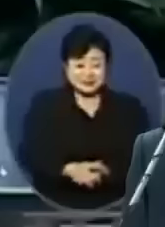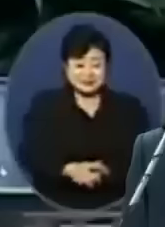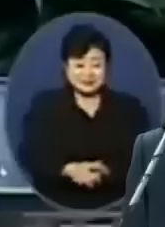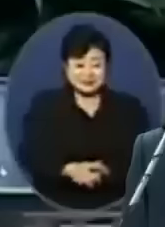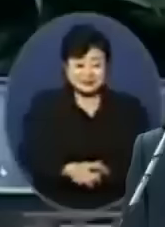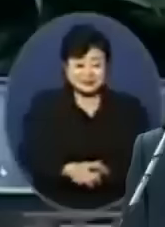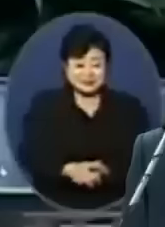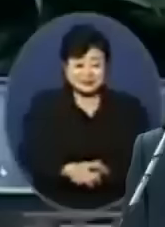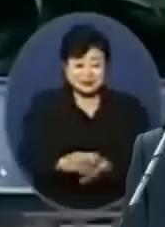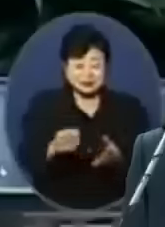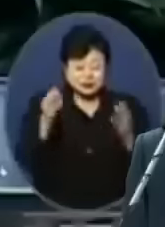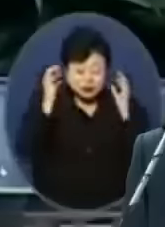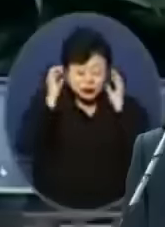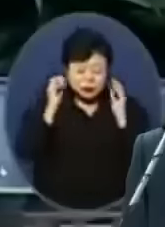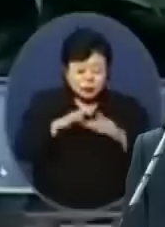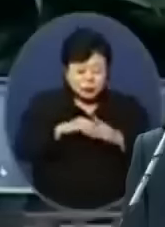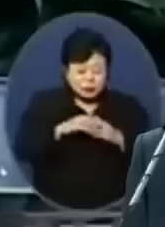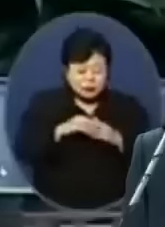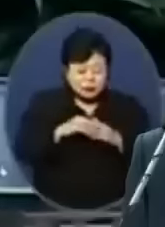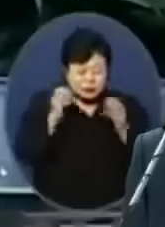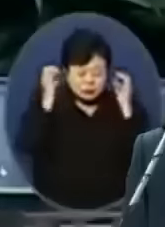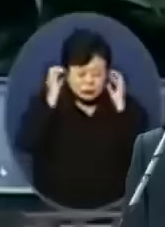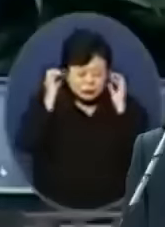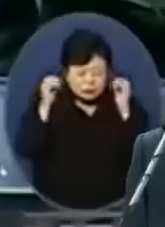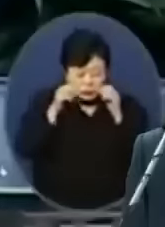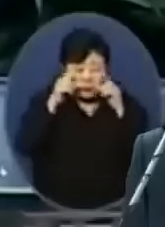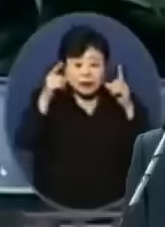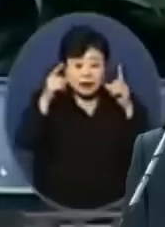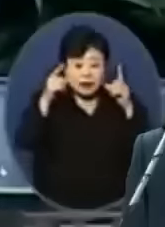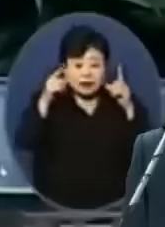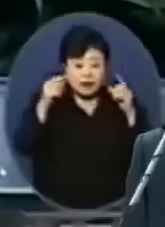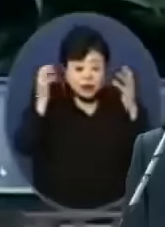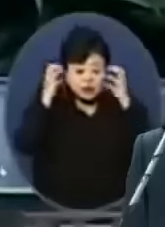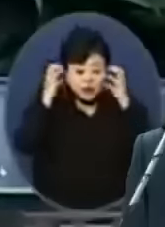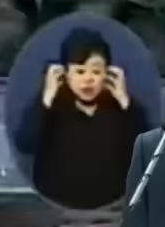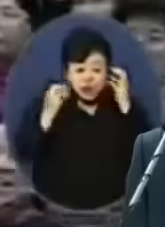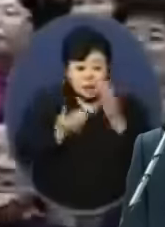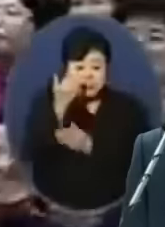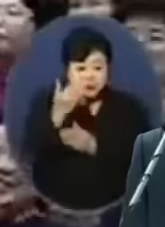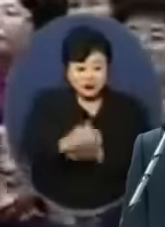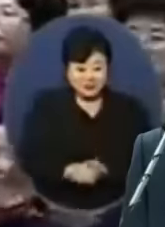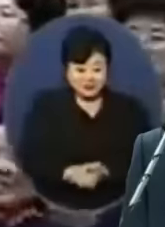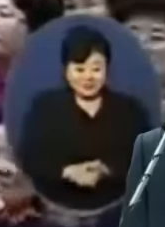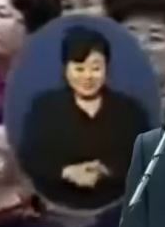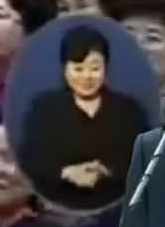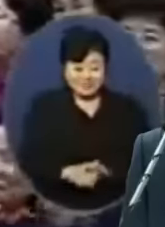뭐가 부딪히더랍니다. 손을 딱 떼고 눈을 떠보니까 확 펴졌어요.